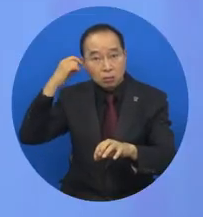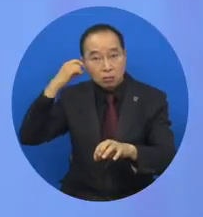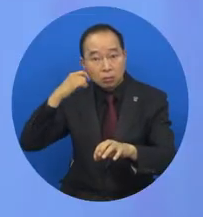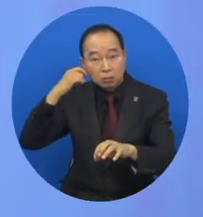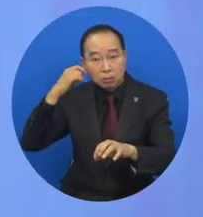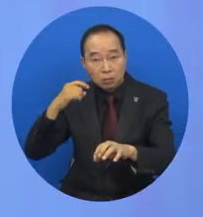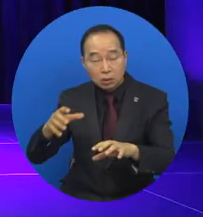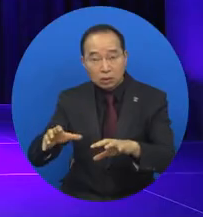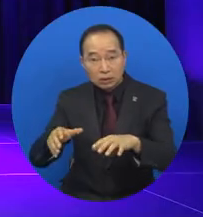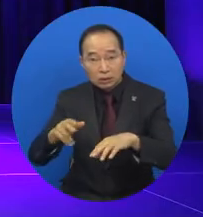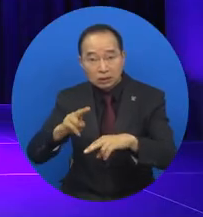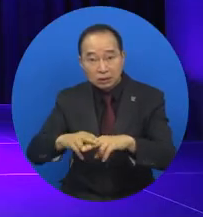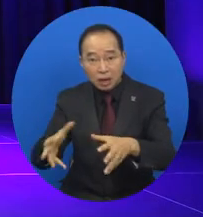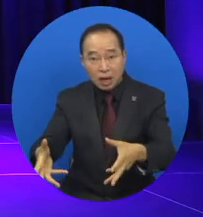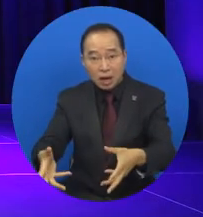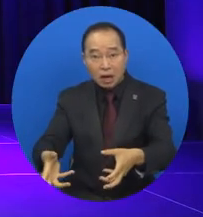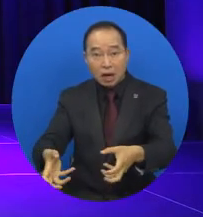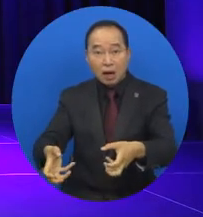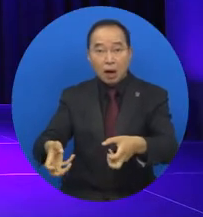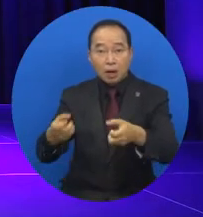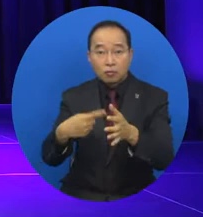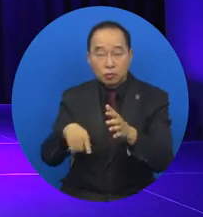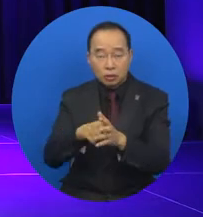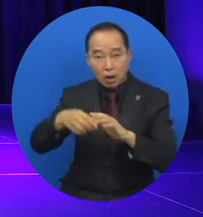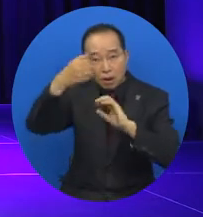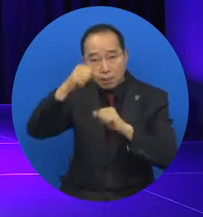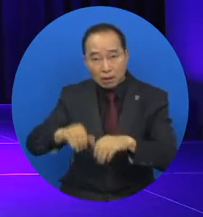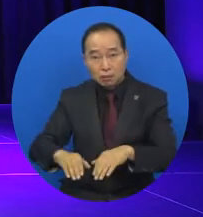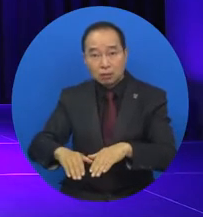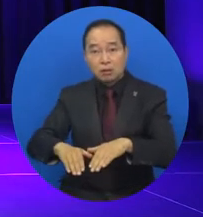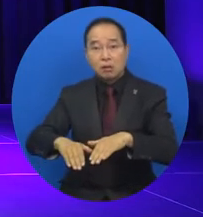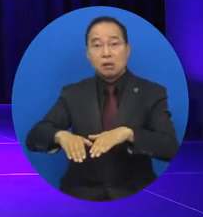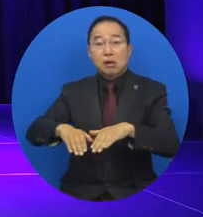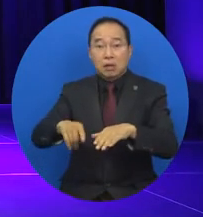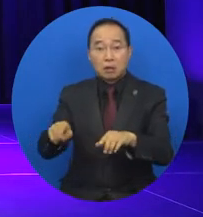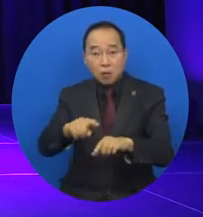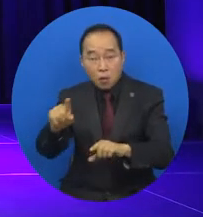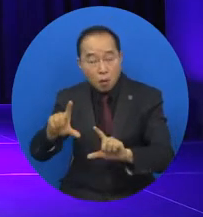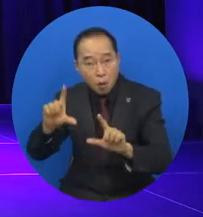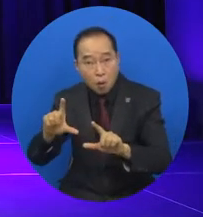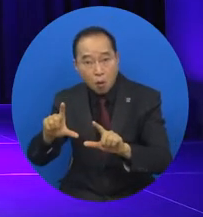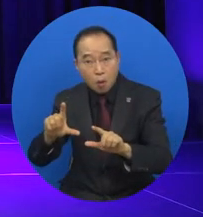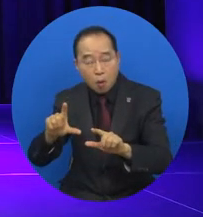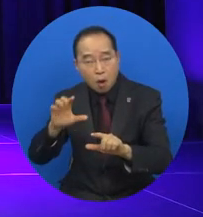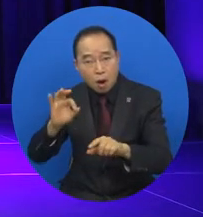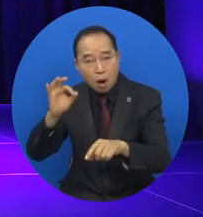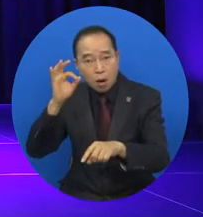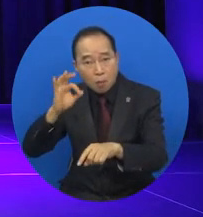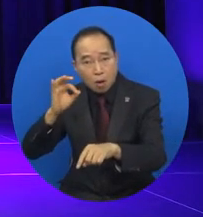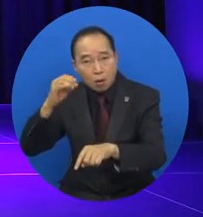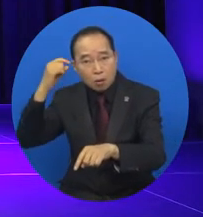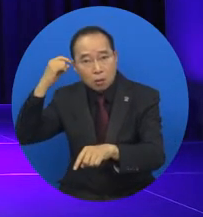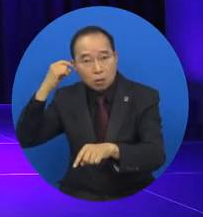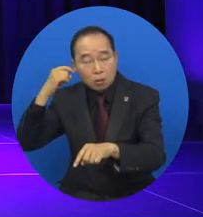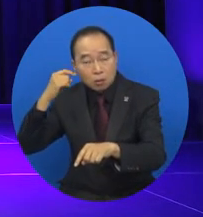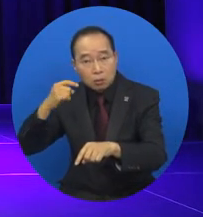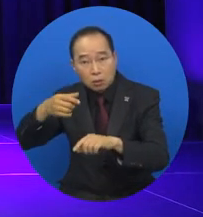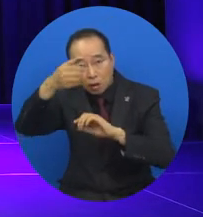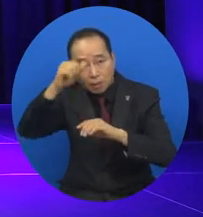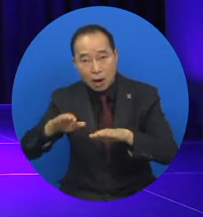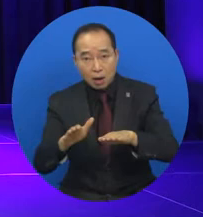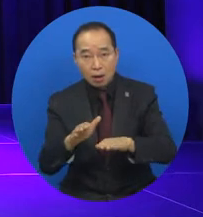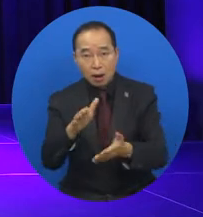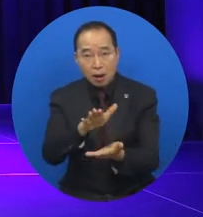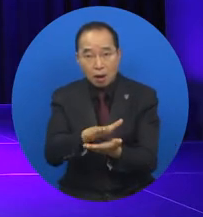스퀘어를 잡는 순간 들어 올리기 위해서 발로 밀어내는 중력, 달력,